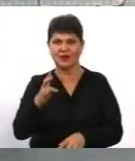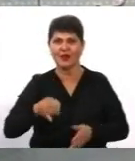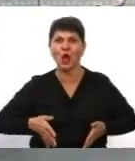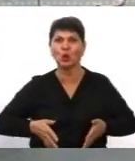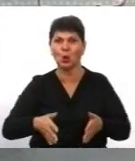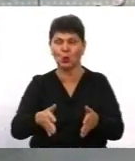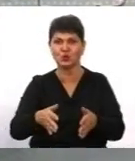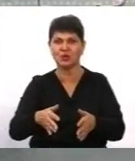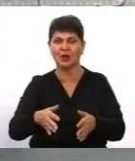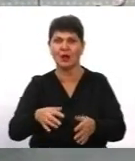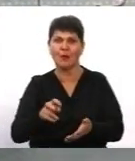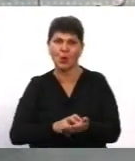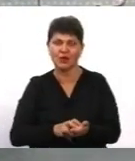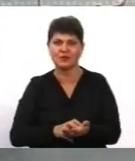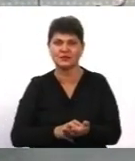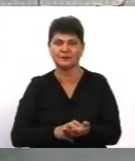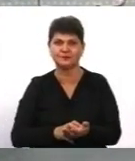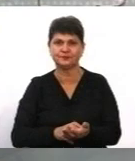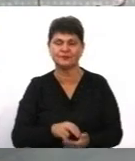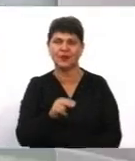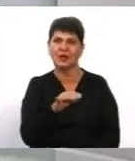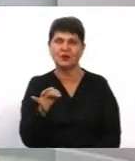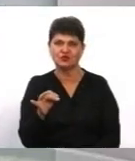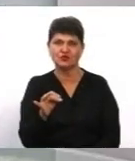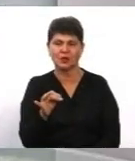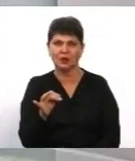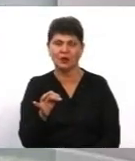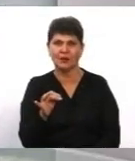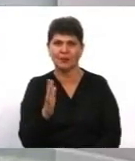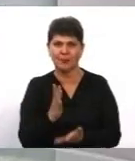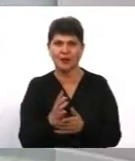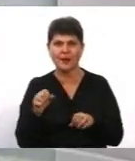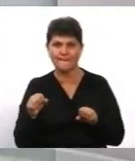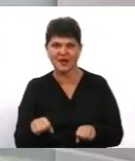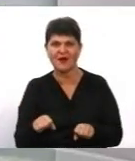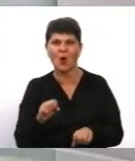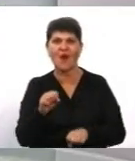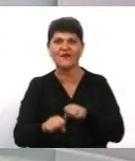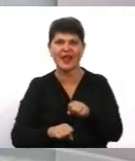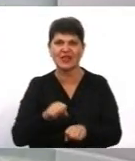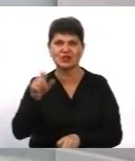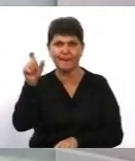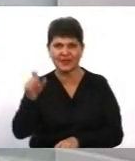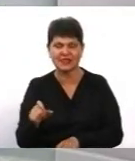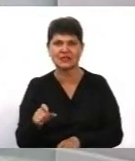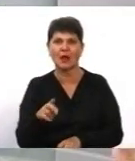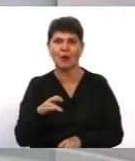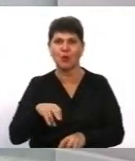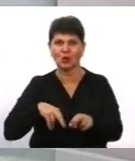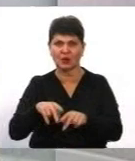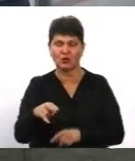достатньо чи має право велосипедист їхати по тротуару, якщо немає велоінфраструктури? З 14